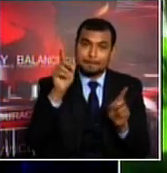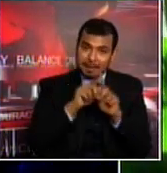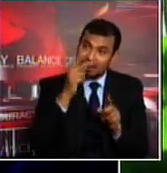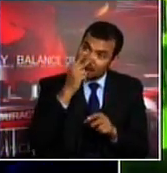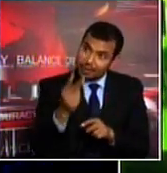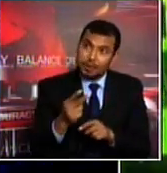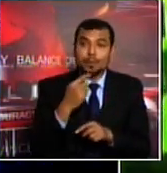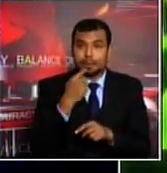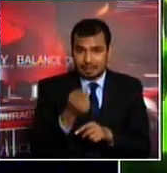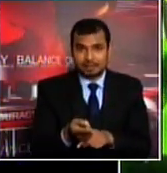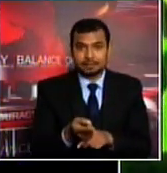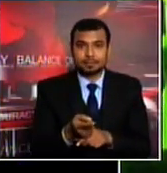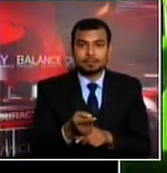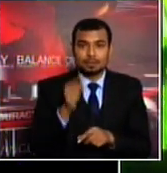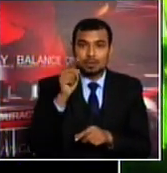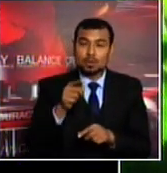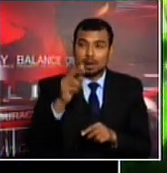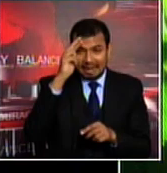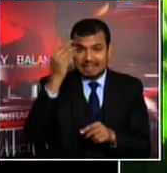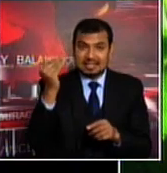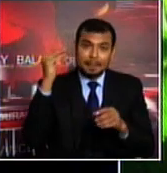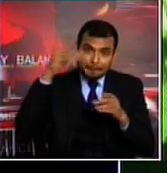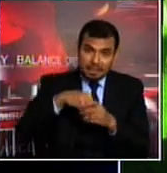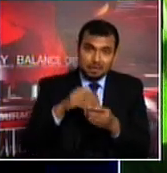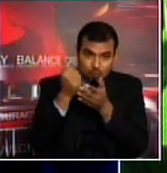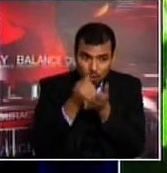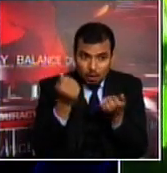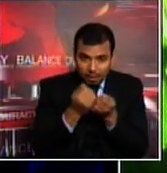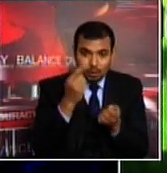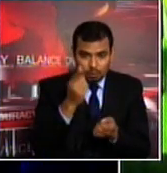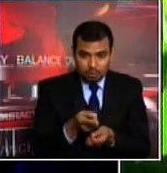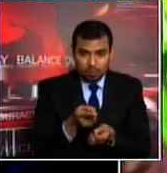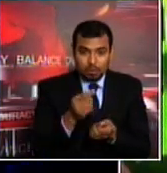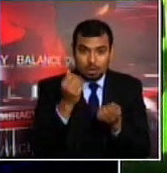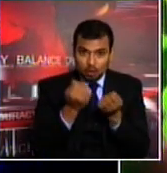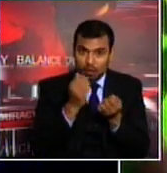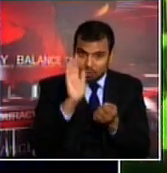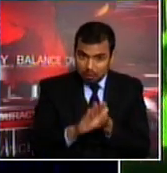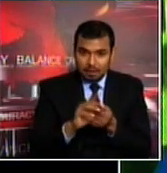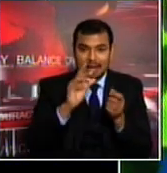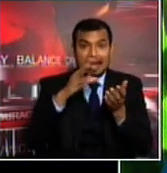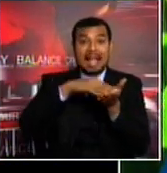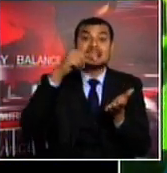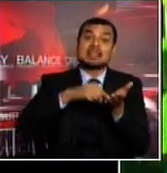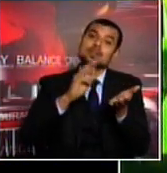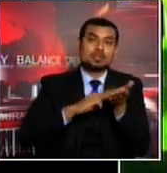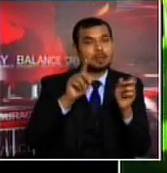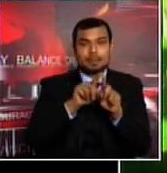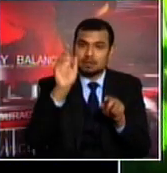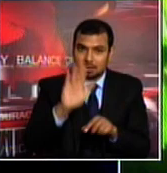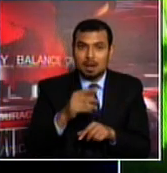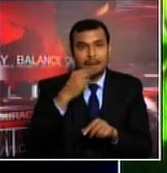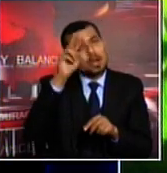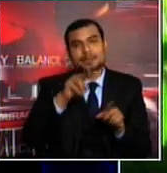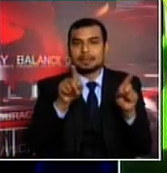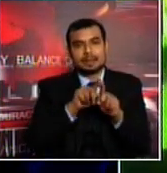यहाँ त्यो आवरणभित्रका चाहिँ भाइहरू हुनुहुन्छ, केन्द्रीय सदस्य समेतको अवस्थाहरू भन्ने कुराहरू